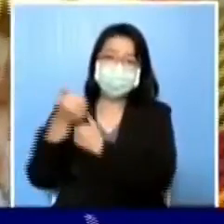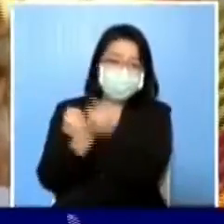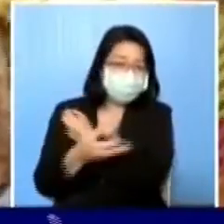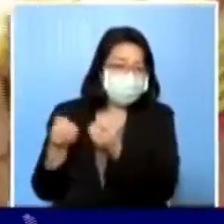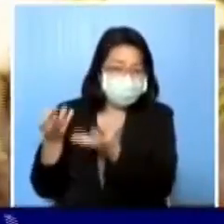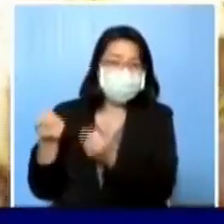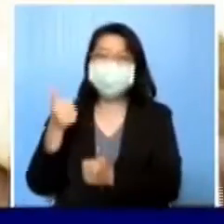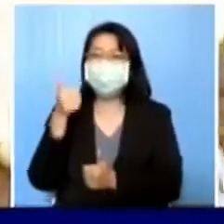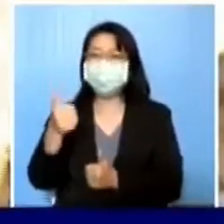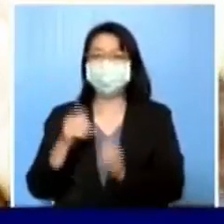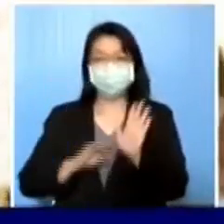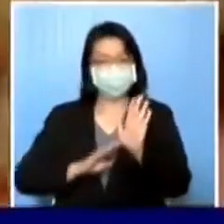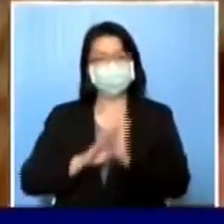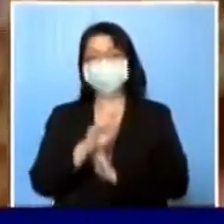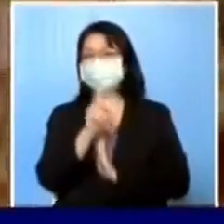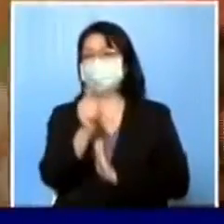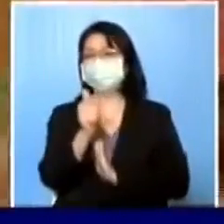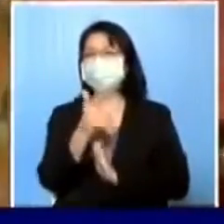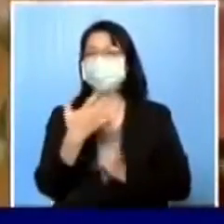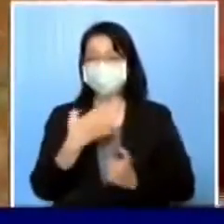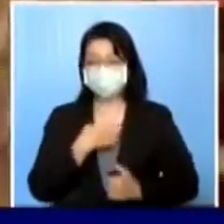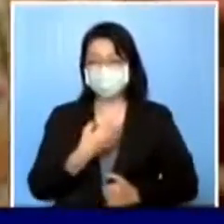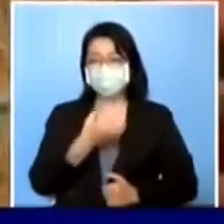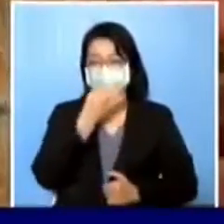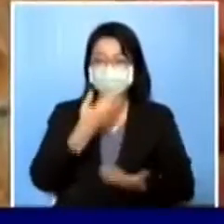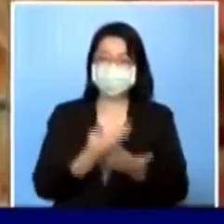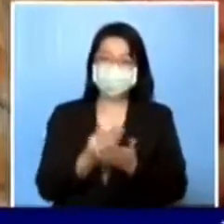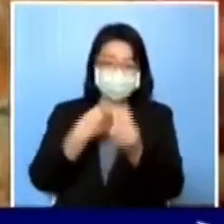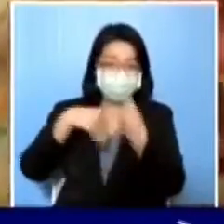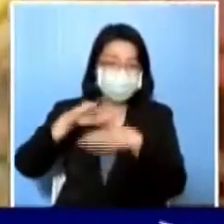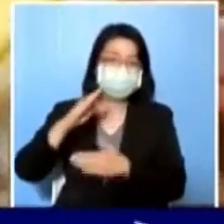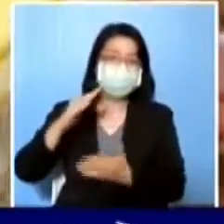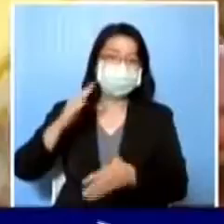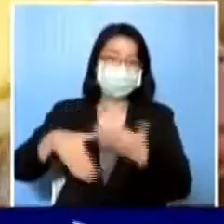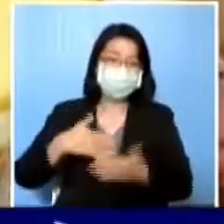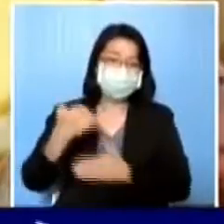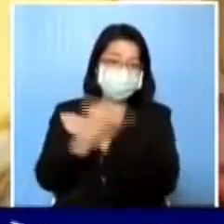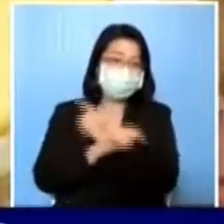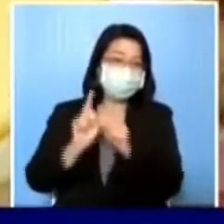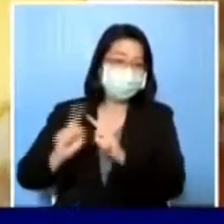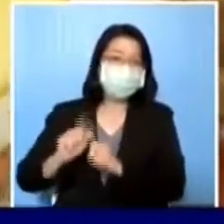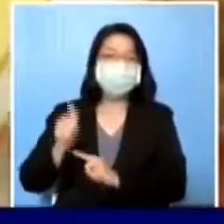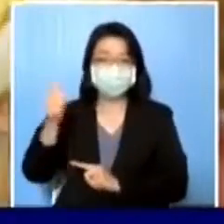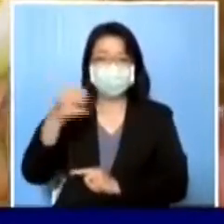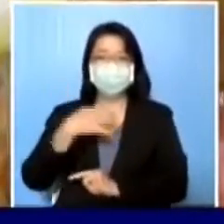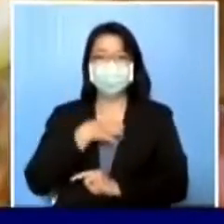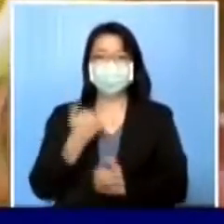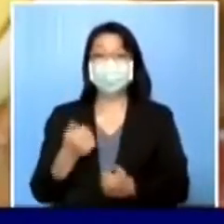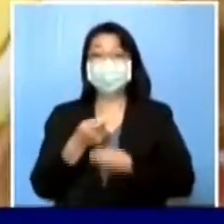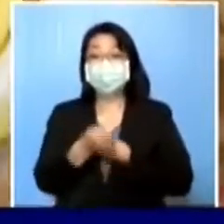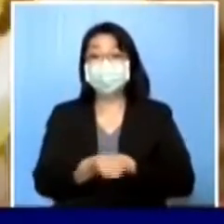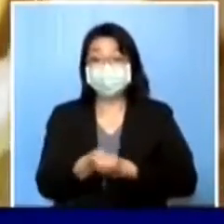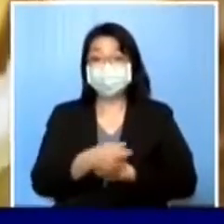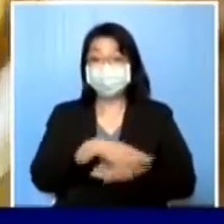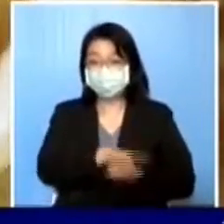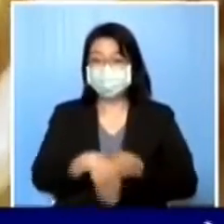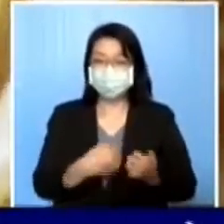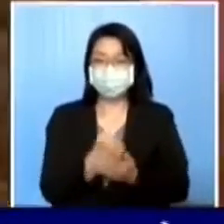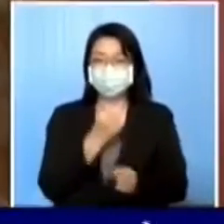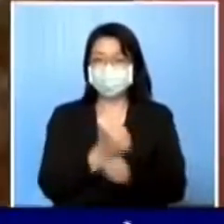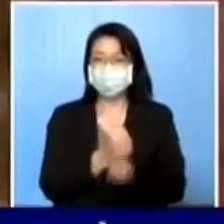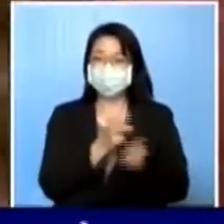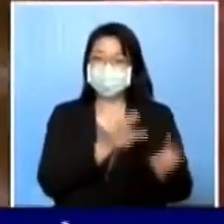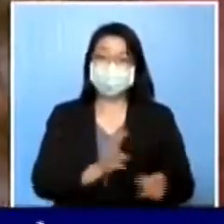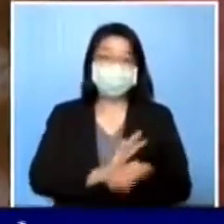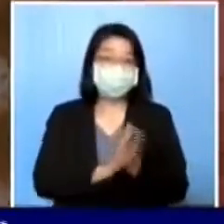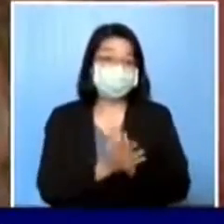จะรวมกลุ่มปลูกทุเรียนแบบอินทรีย์เพื่อส่งขายไปต่างประเทศที่มีความต้องการโดยเกษตรกรเองก็มีการปรับกลยุทธ์การข